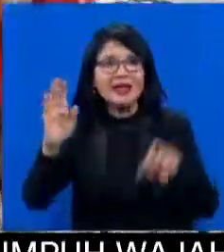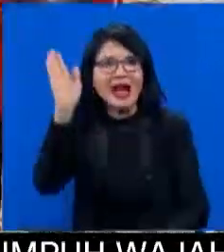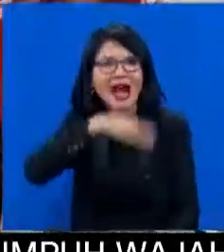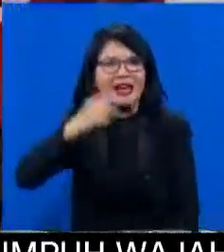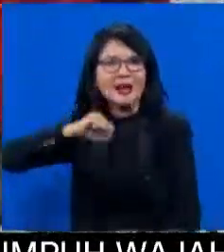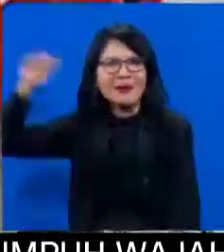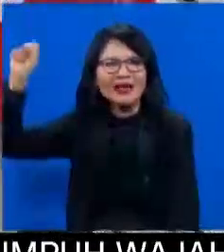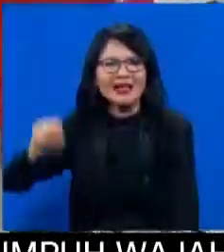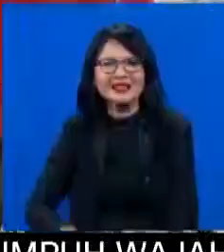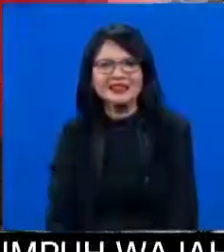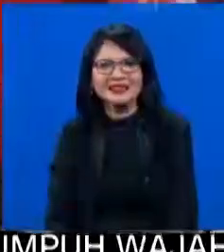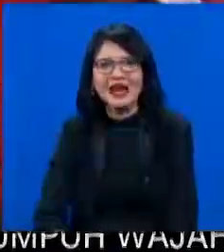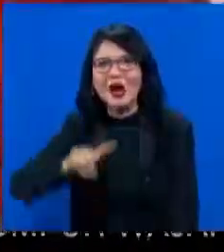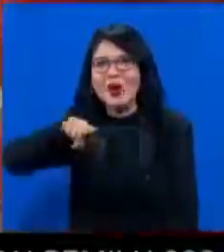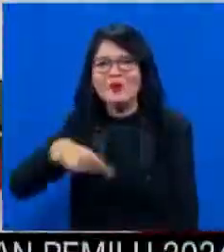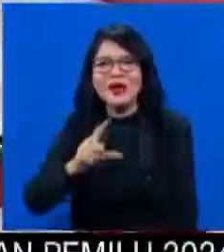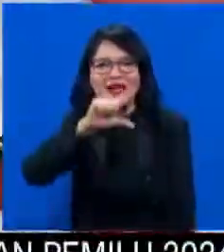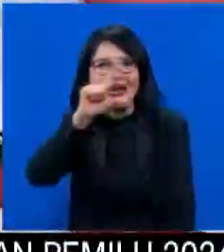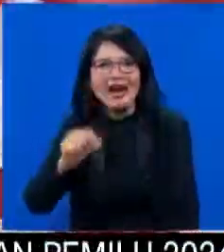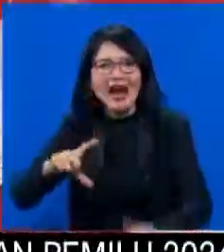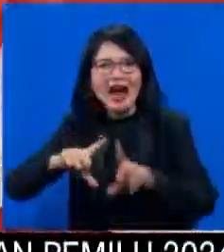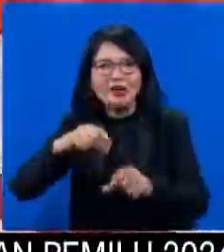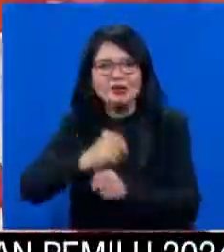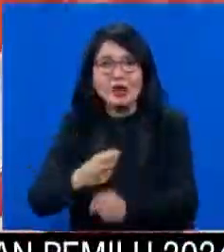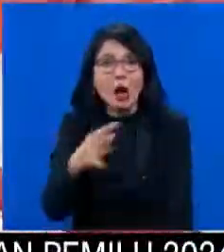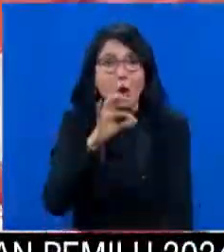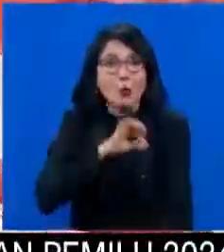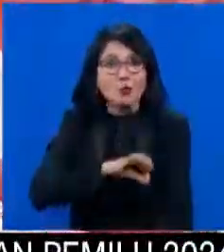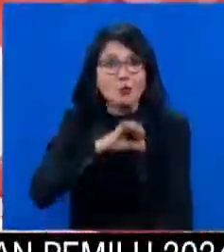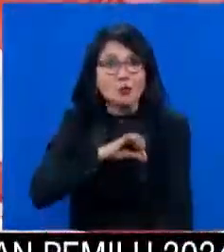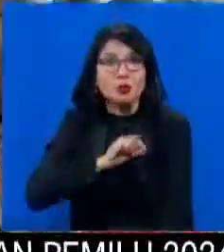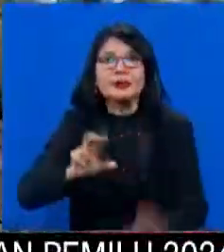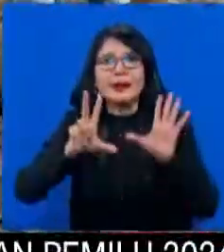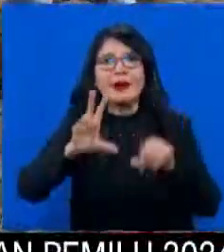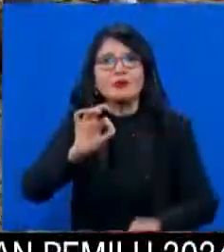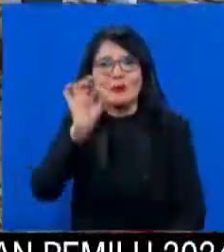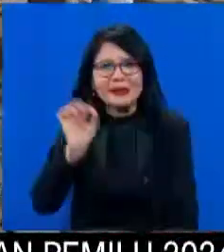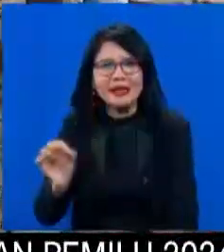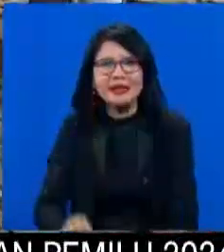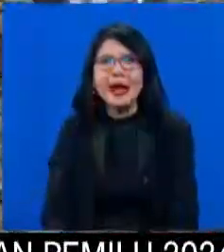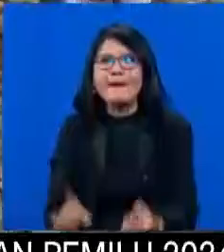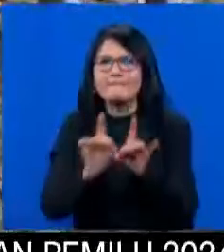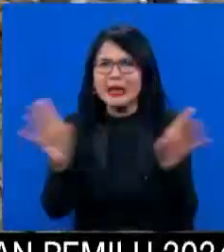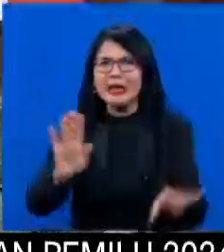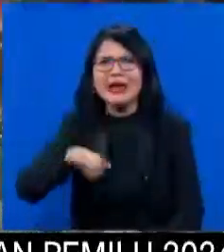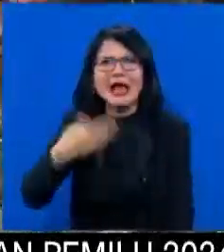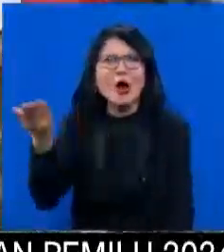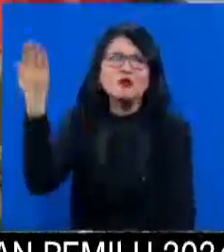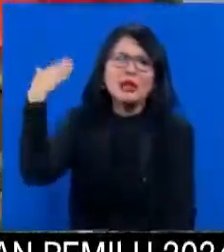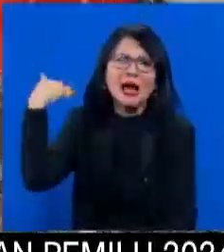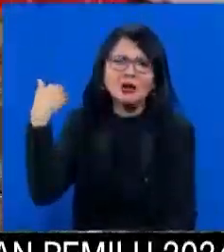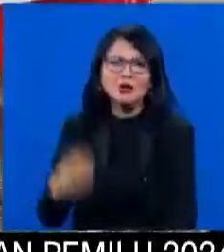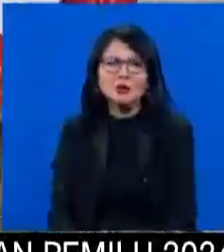Pada awal Agustus, para pedagang musiman itu bahkan sudah meraup untung hingga 80%. Berbeda dengan tahun sebelumnya, pedagang